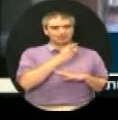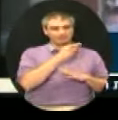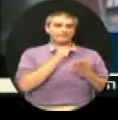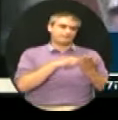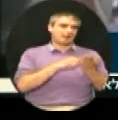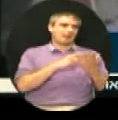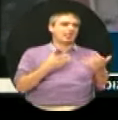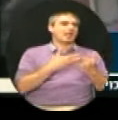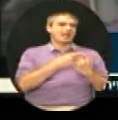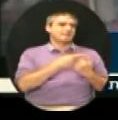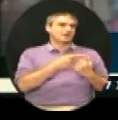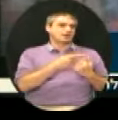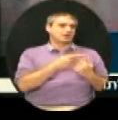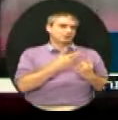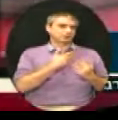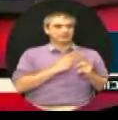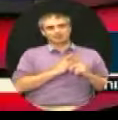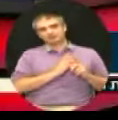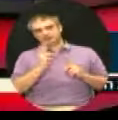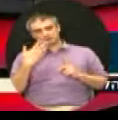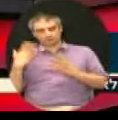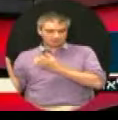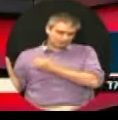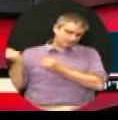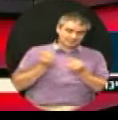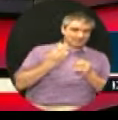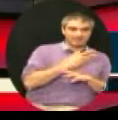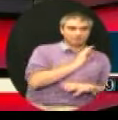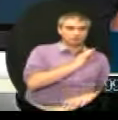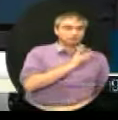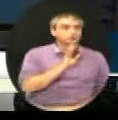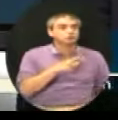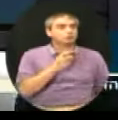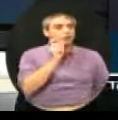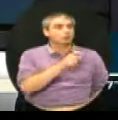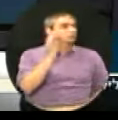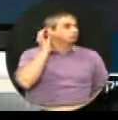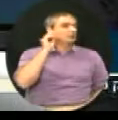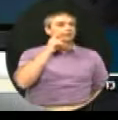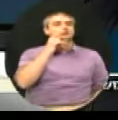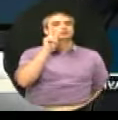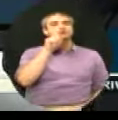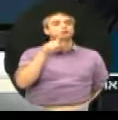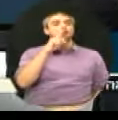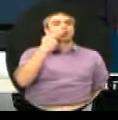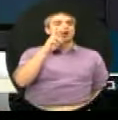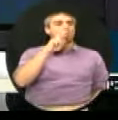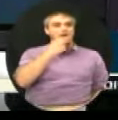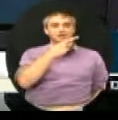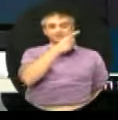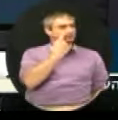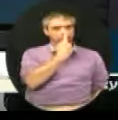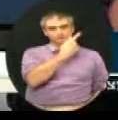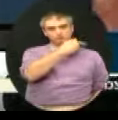מסוים, זה בגלל שהחברה חותרת לכיוון אחר, אז הוא רוצה למשוך לכיוון כן. שלו. אז יש שם את הדמות של זוהרה. עכשיו זוהרה היא